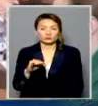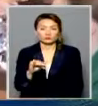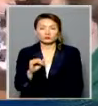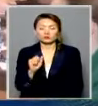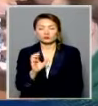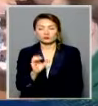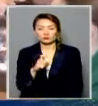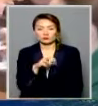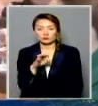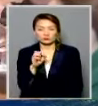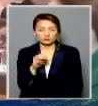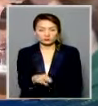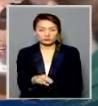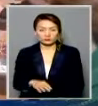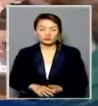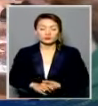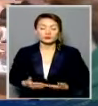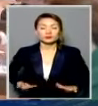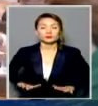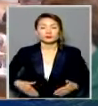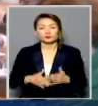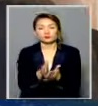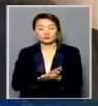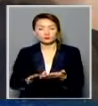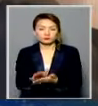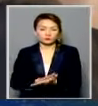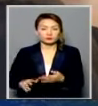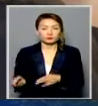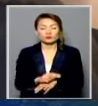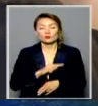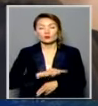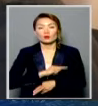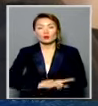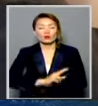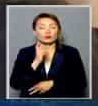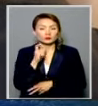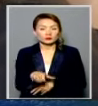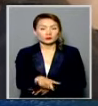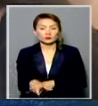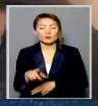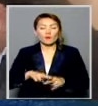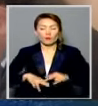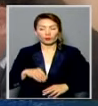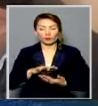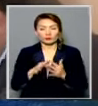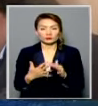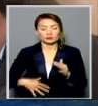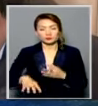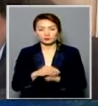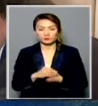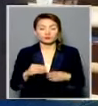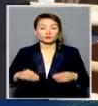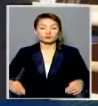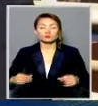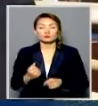селом Хамита Иргалиева, жилья, чистоты, капитального ремонта каналов, архитектуры и облика села,